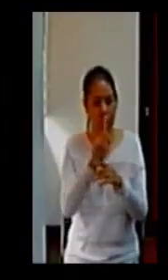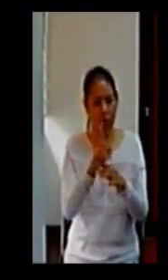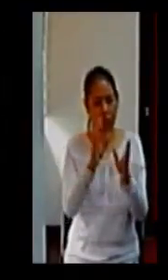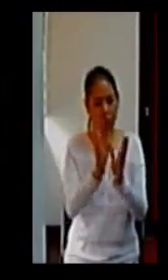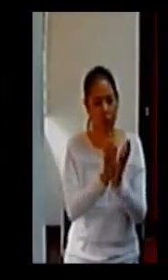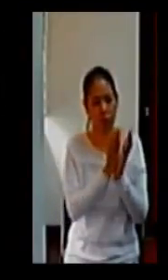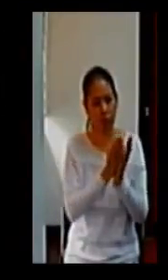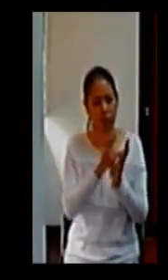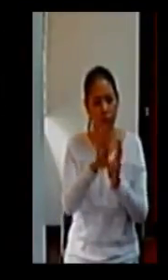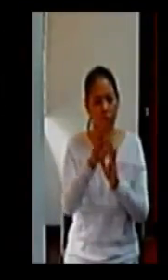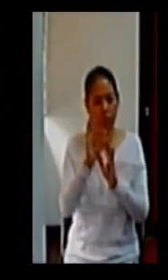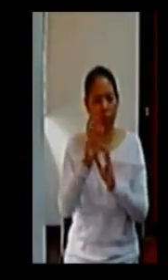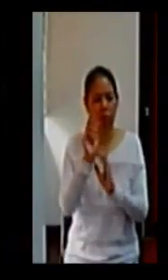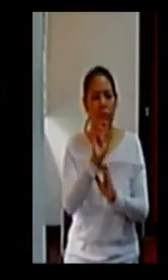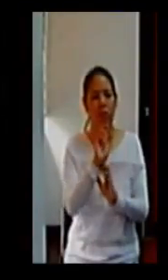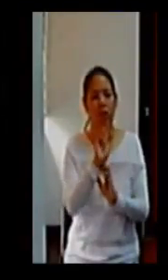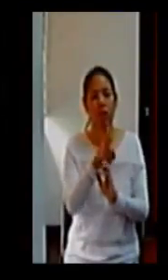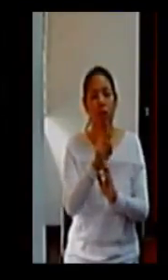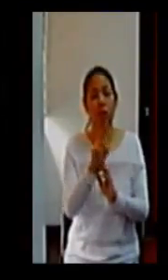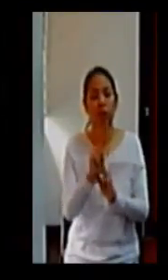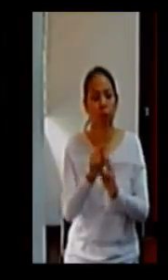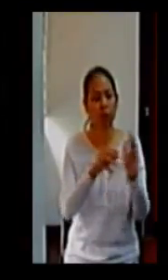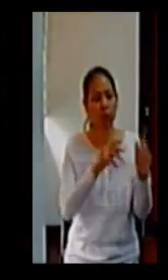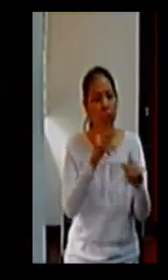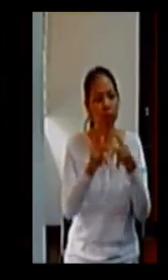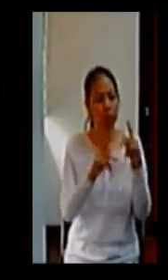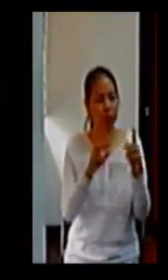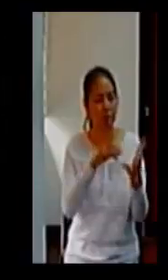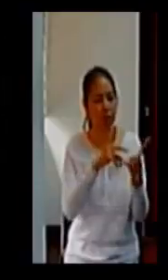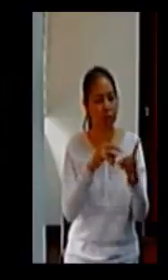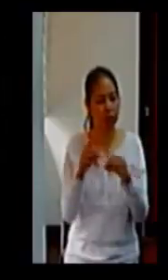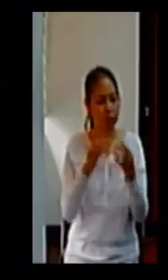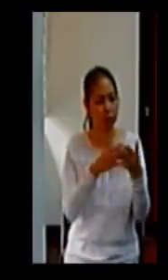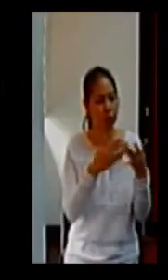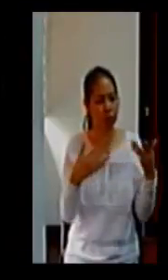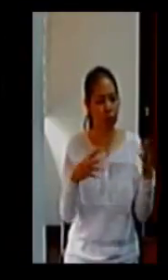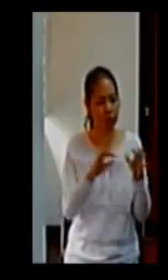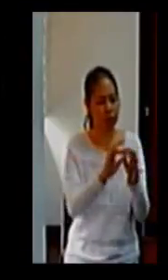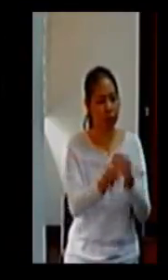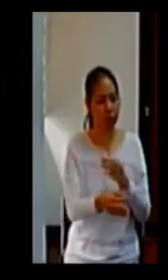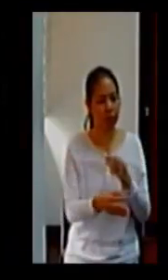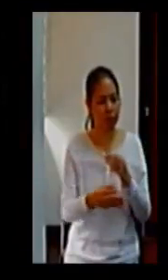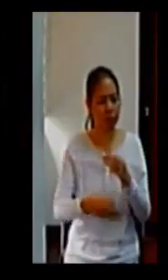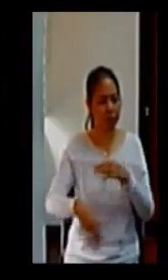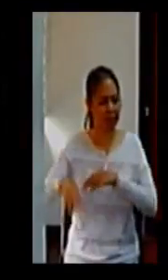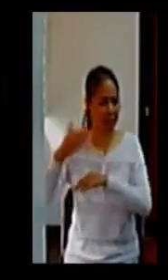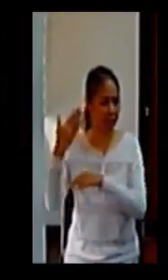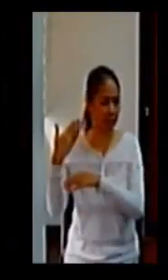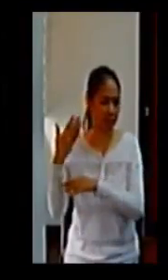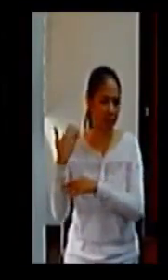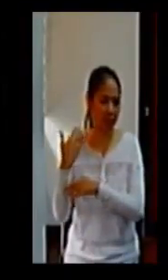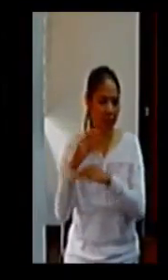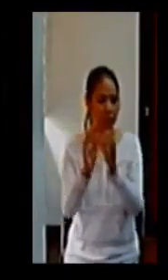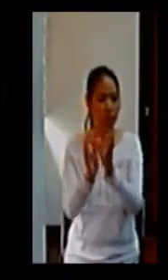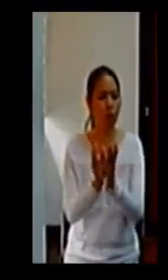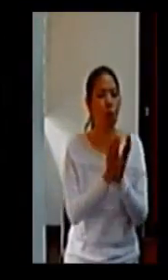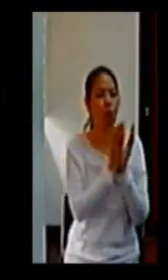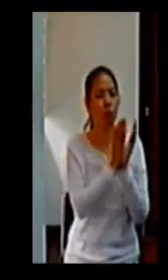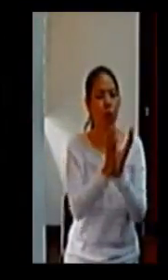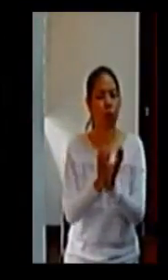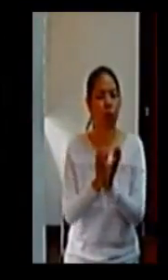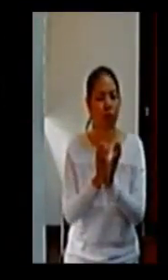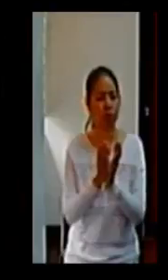are doing the thing which is supposedly noon a community.